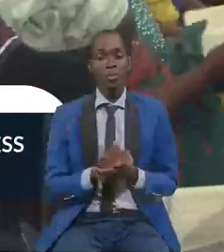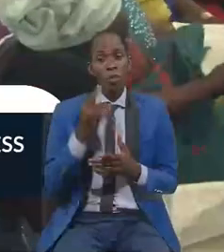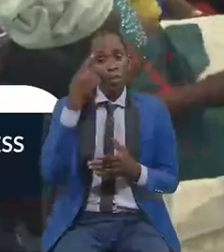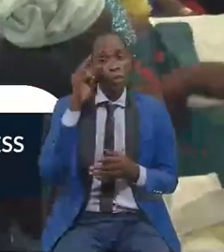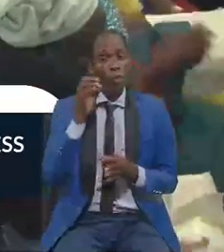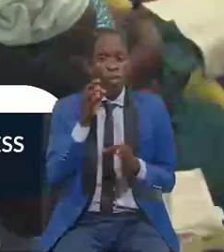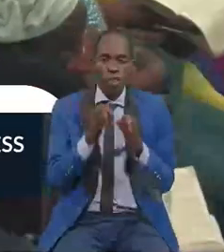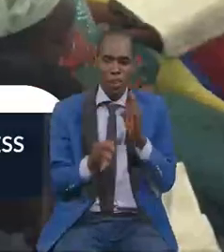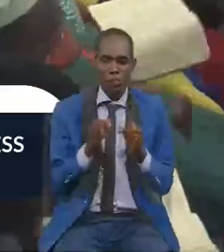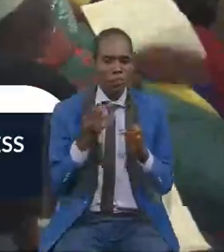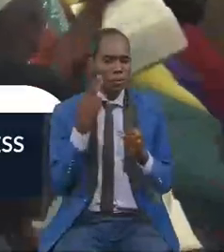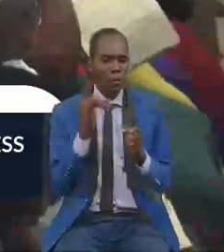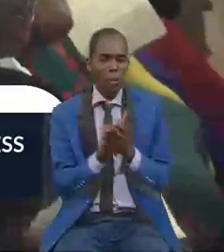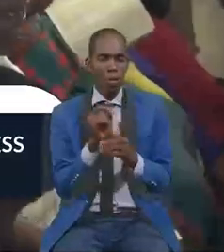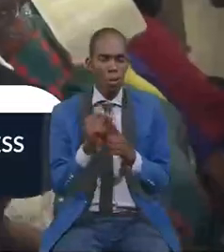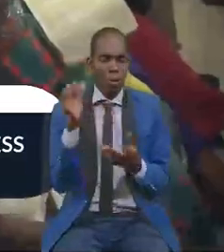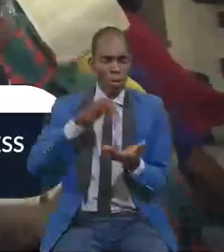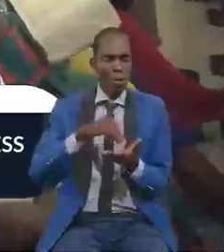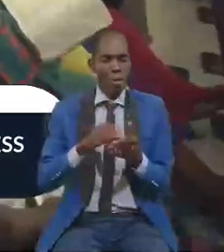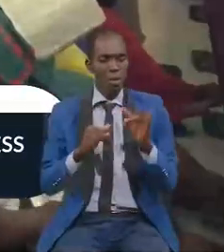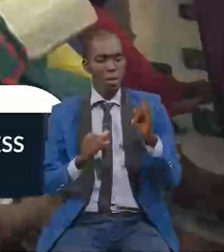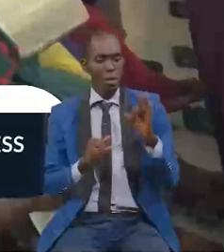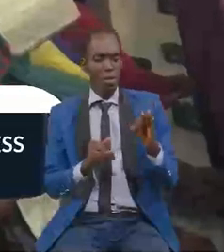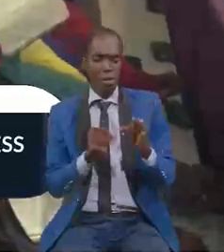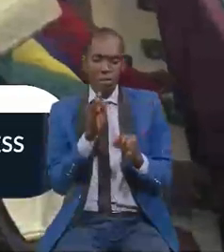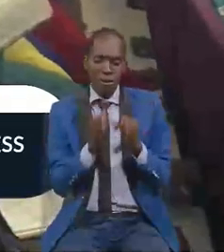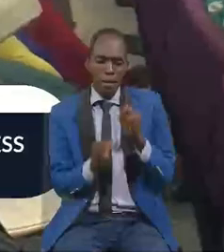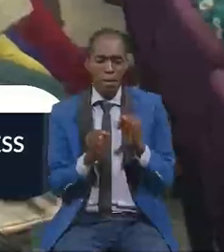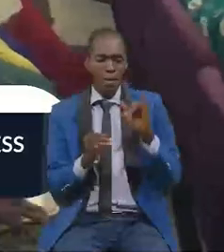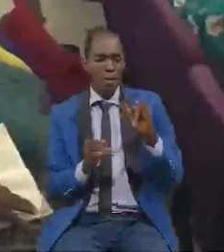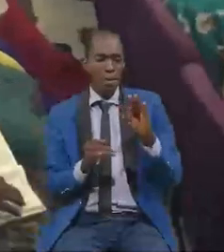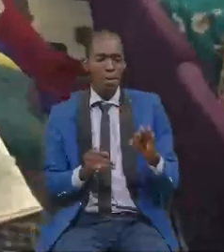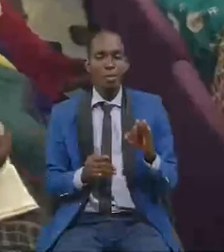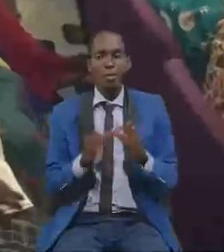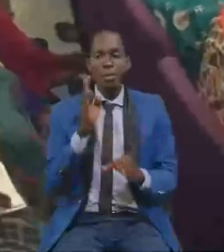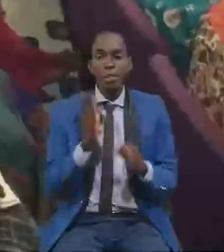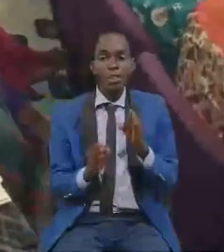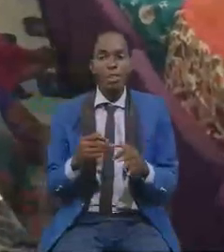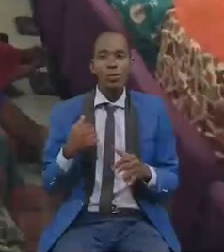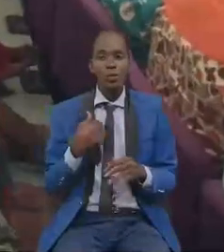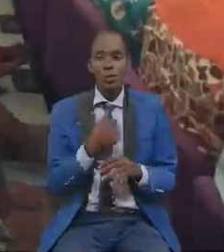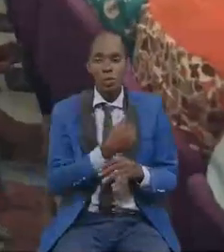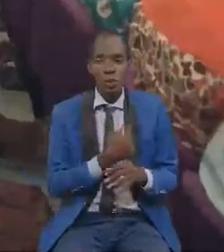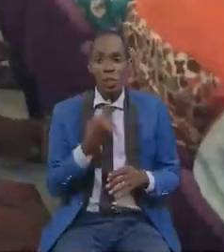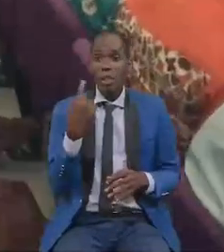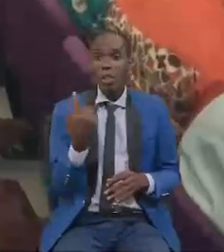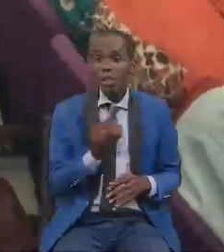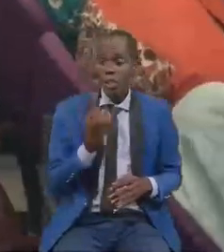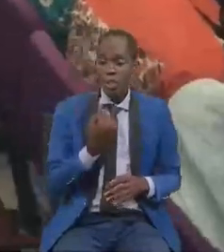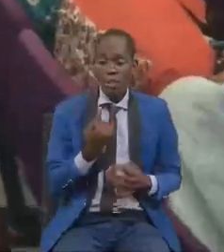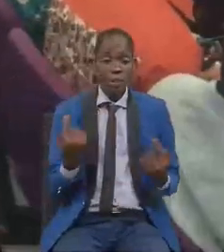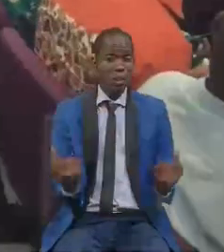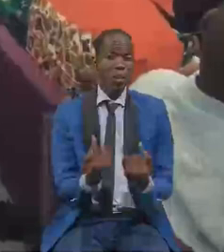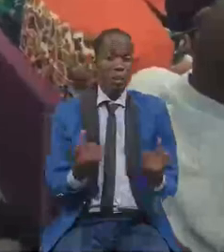Chapitre 10, 26. Car si la condition est là, si nous péchons volontairement, nous sommes à